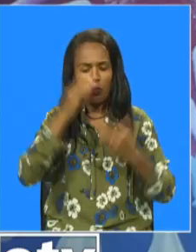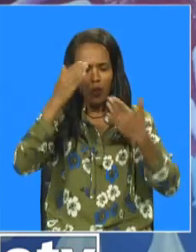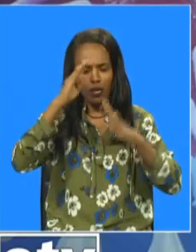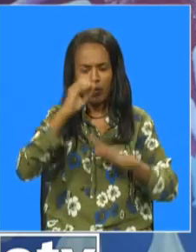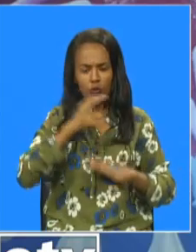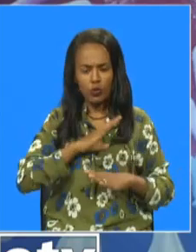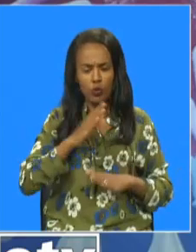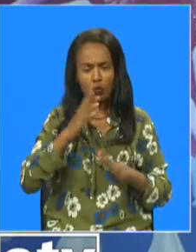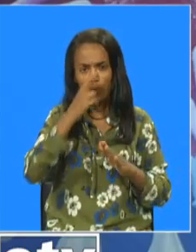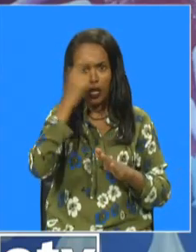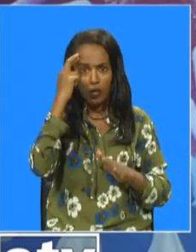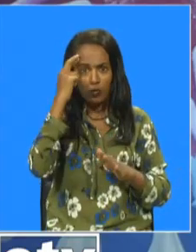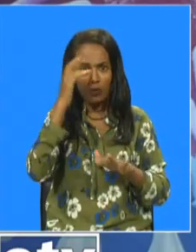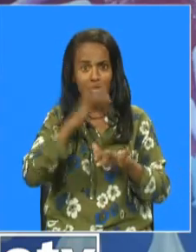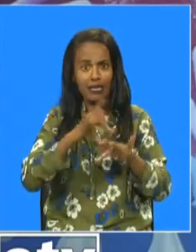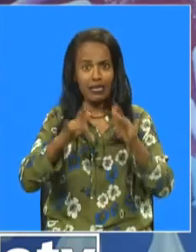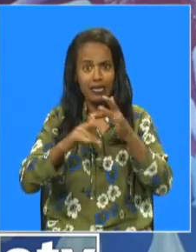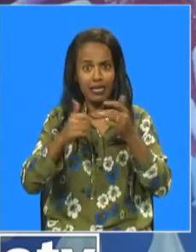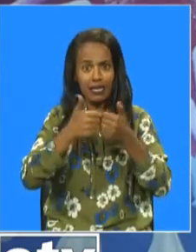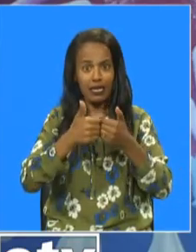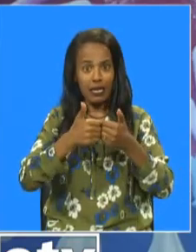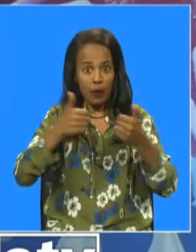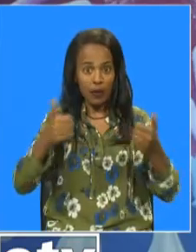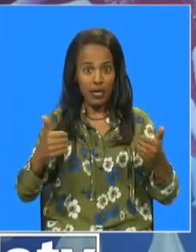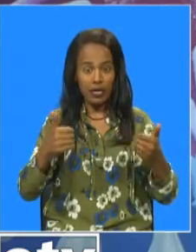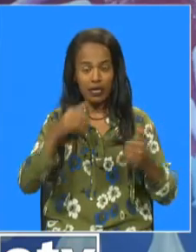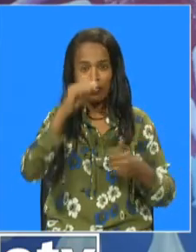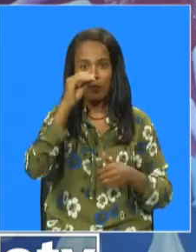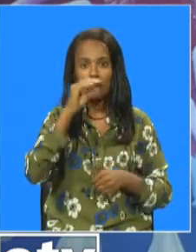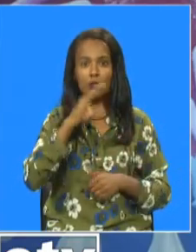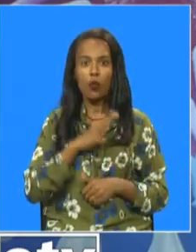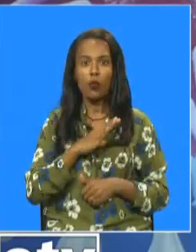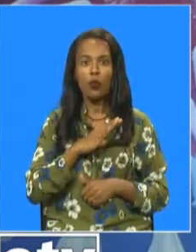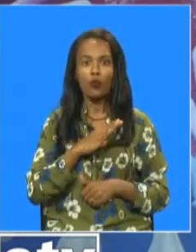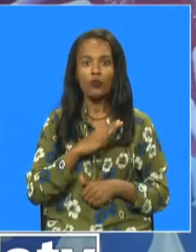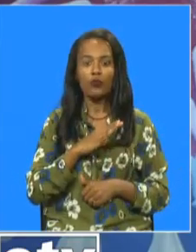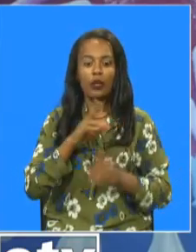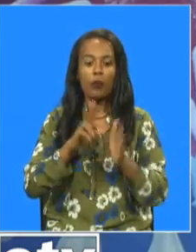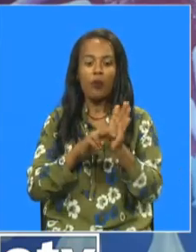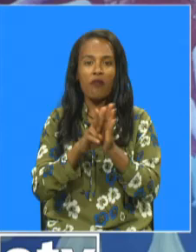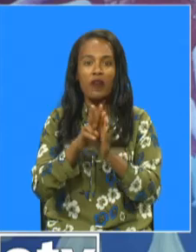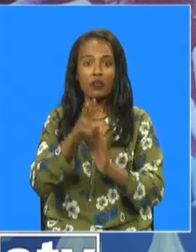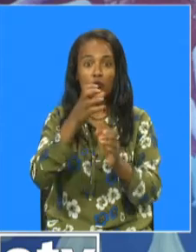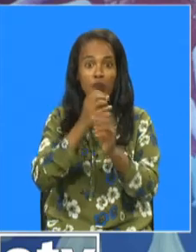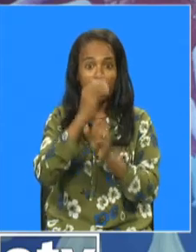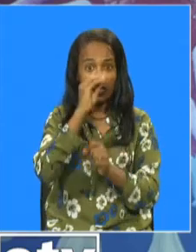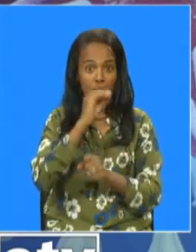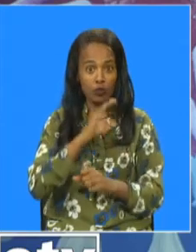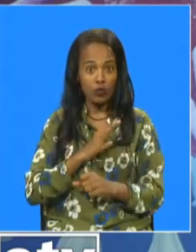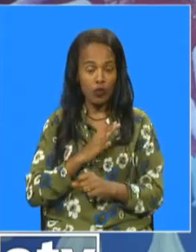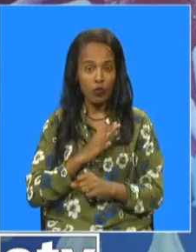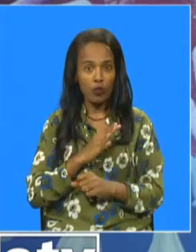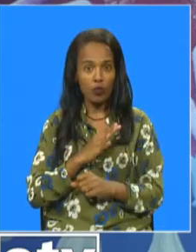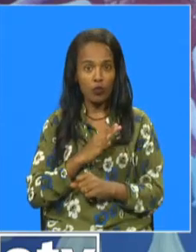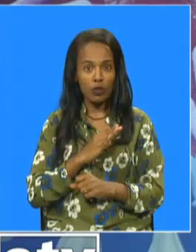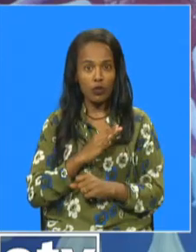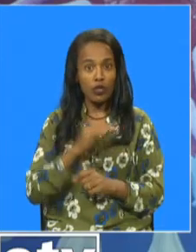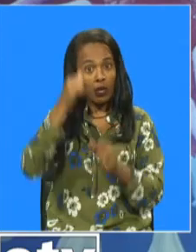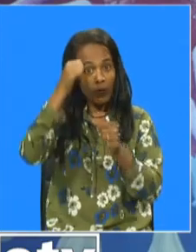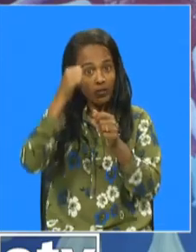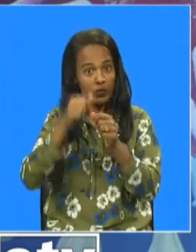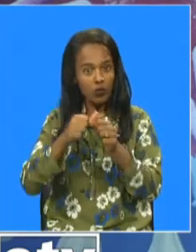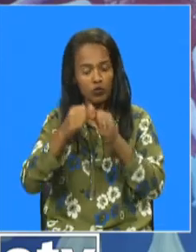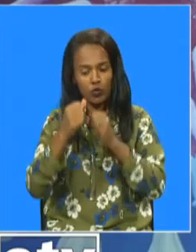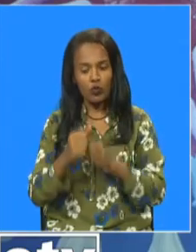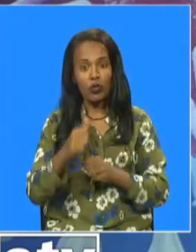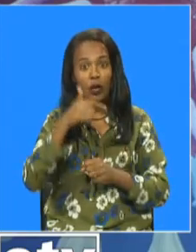የማይታወቅ ሰው ምክንያቱም ንክኪን ለማለየት በሰው ያ በቫይረሱ በተያዘው ሰውዬ የማስታወስ